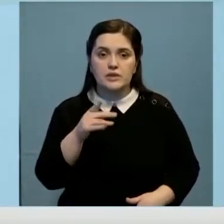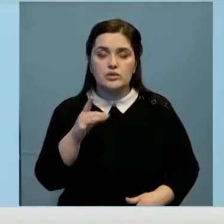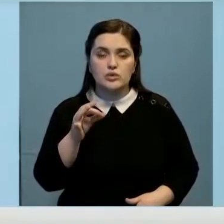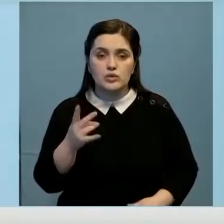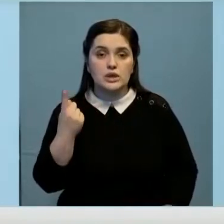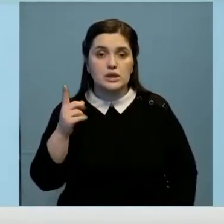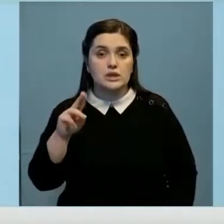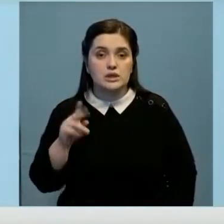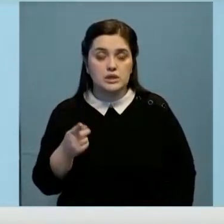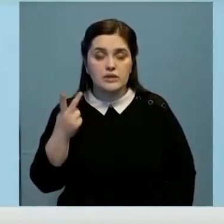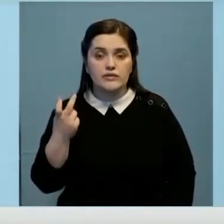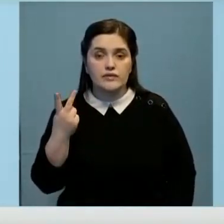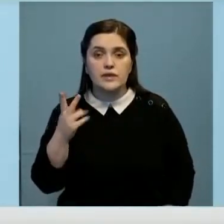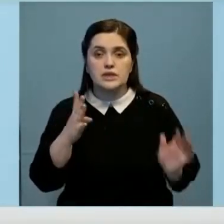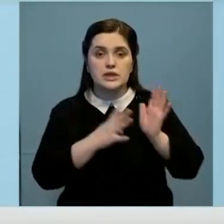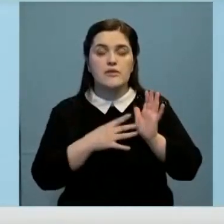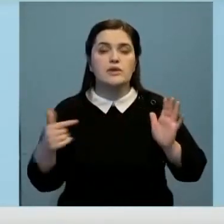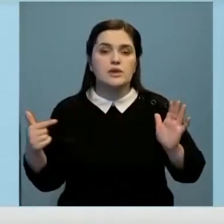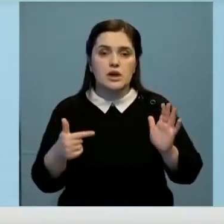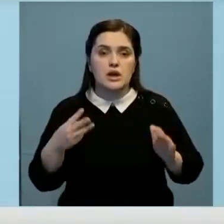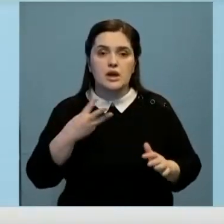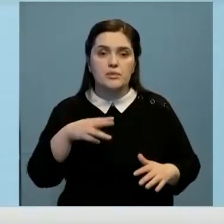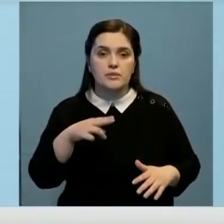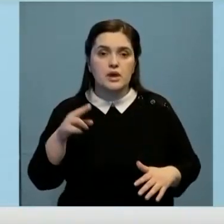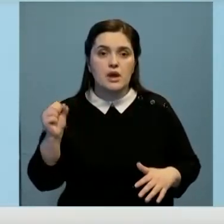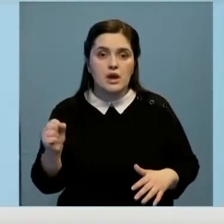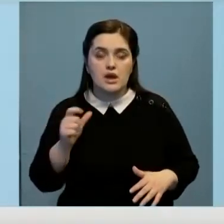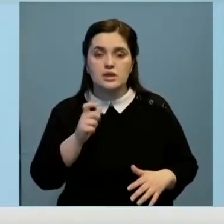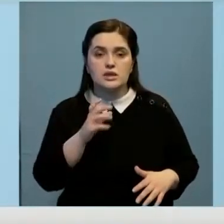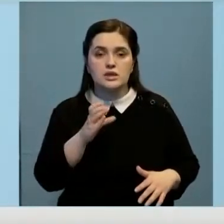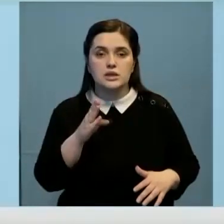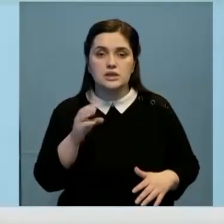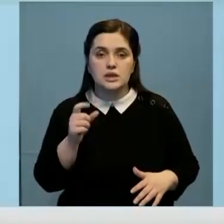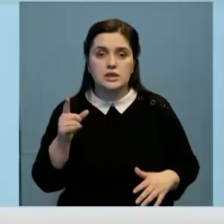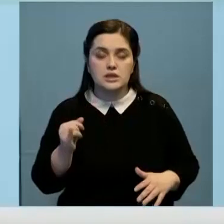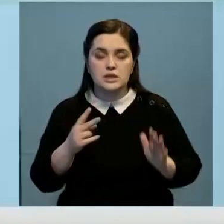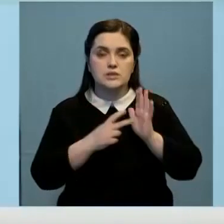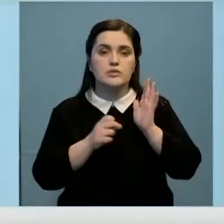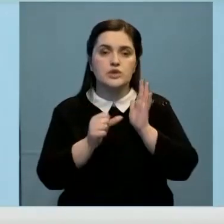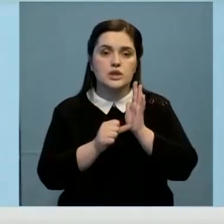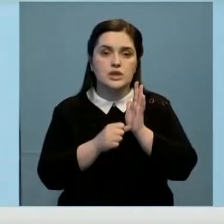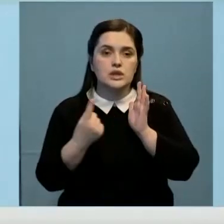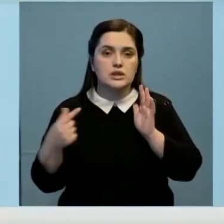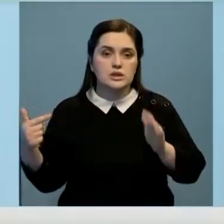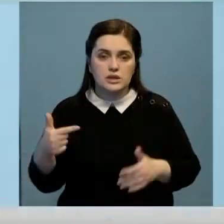килограмм 229 грамм и МДМА экстази 671 грамм.